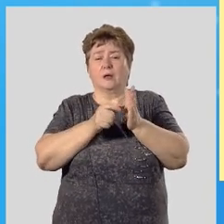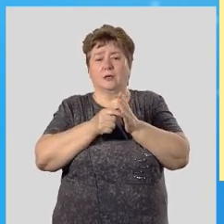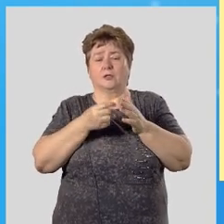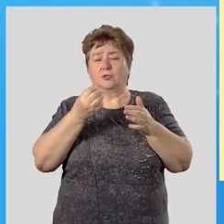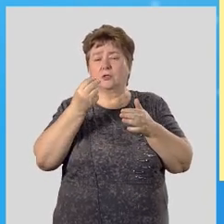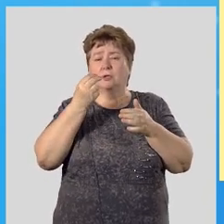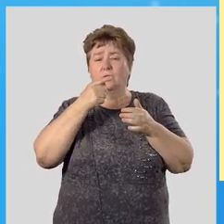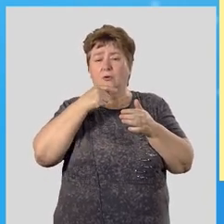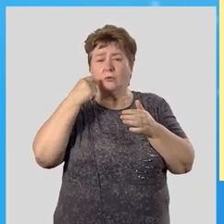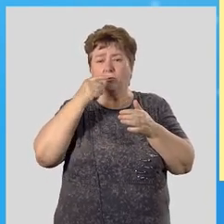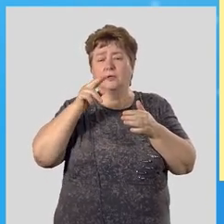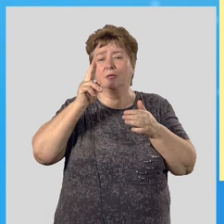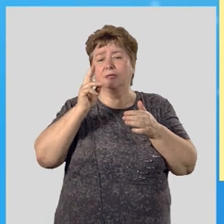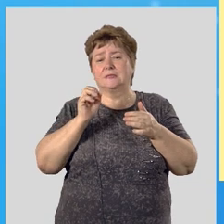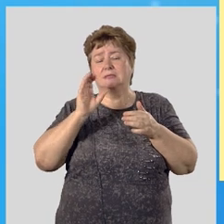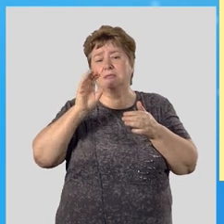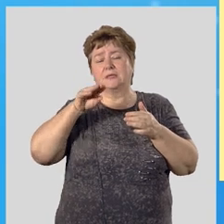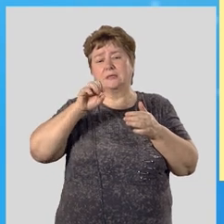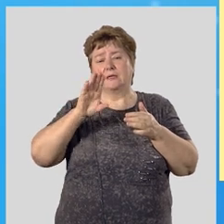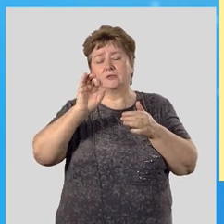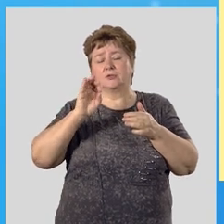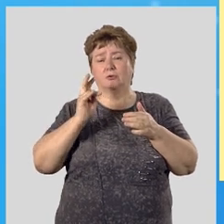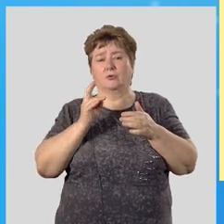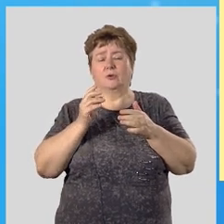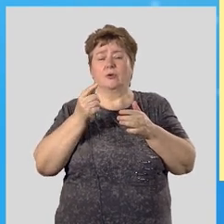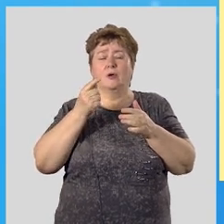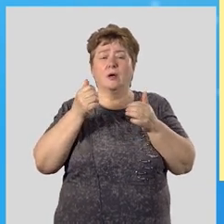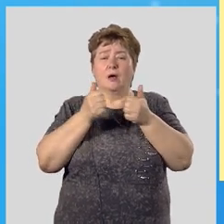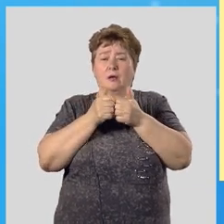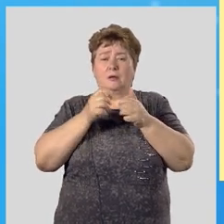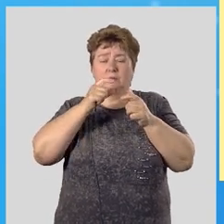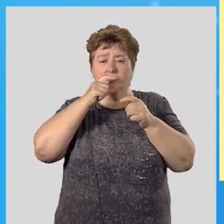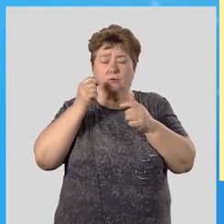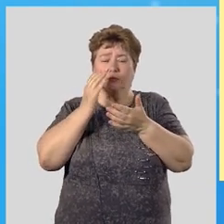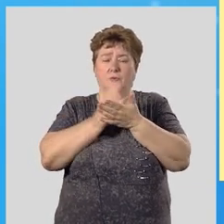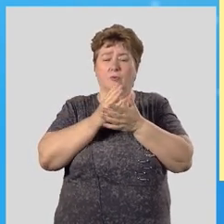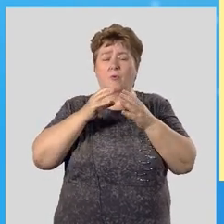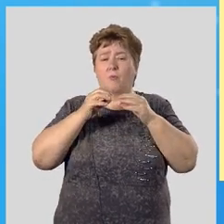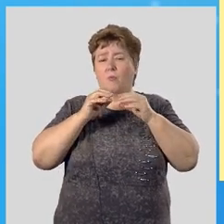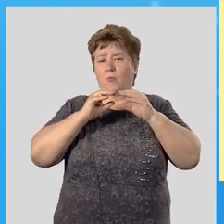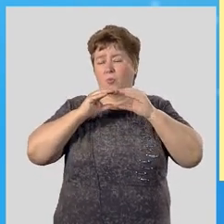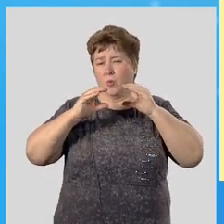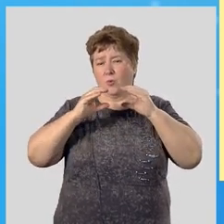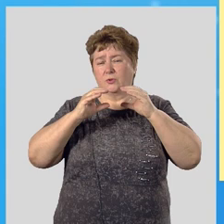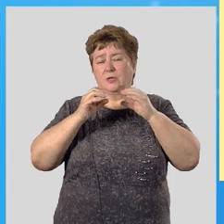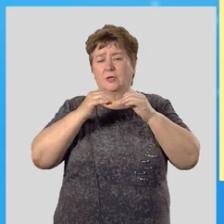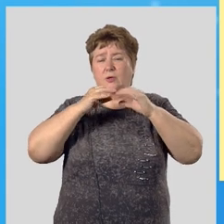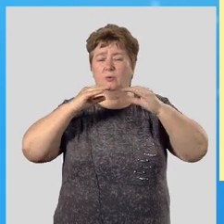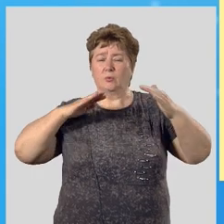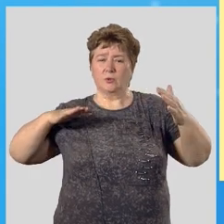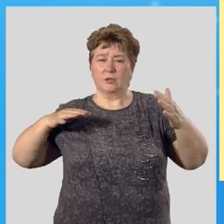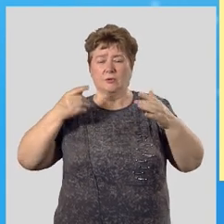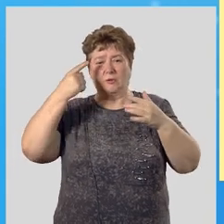рот – цитостом. Около рта находятся утолщенные и